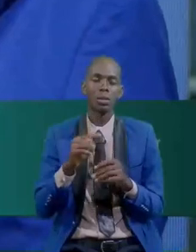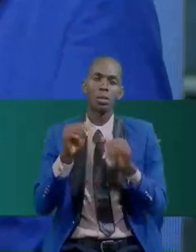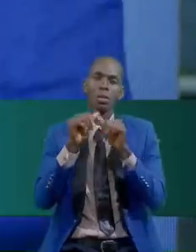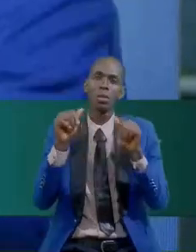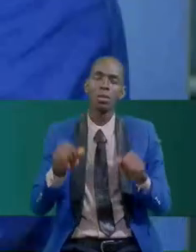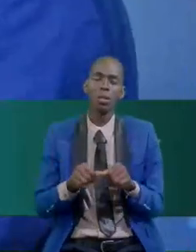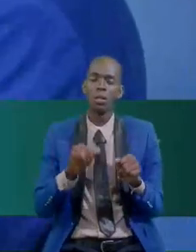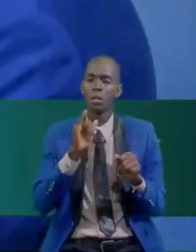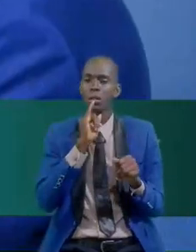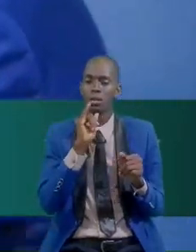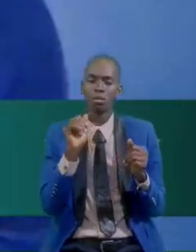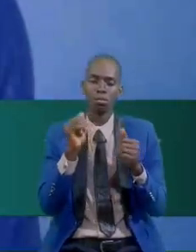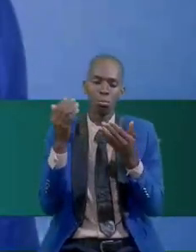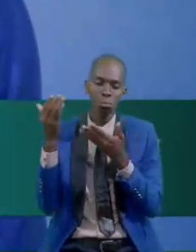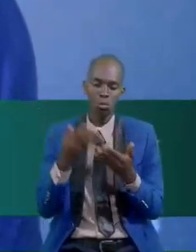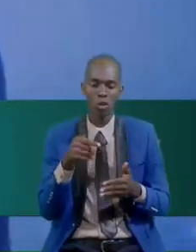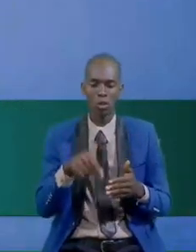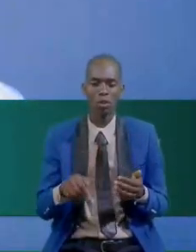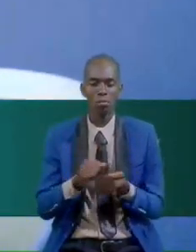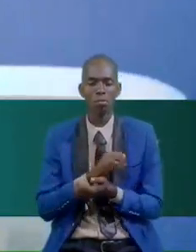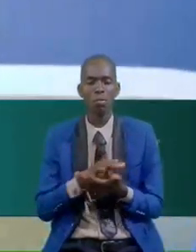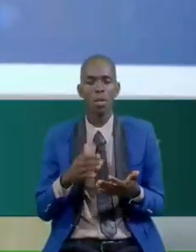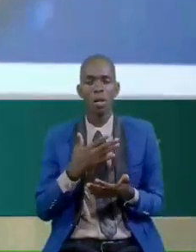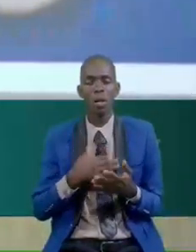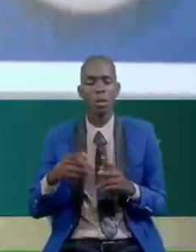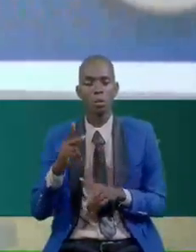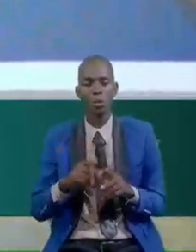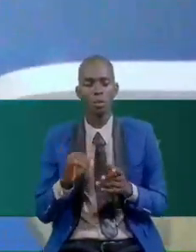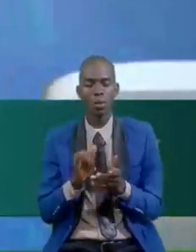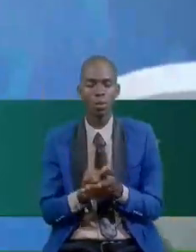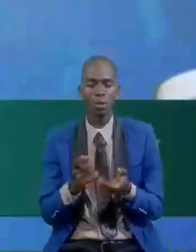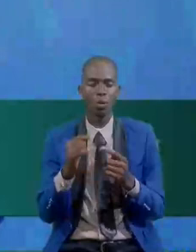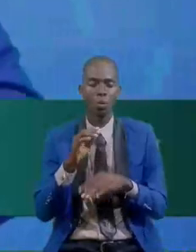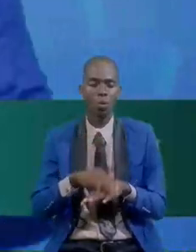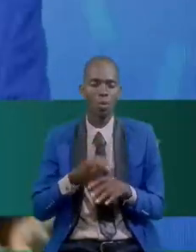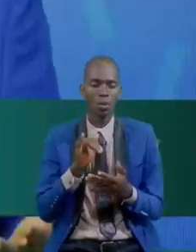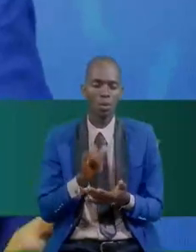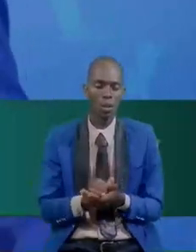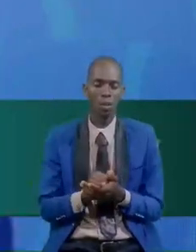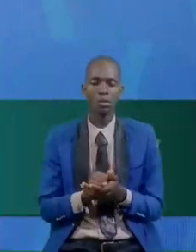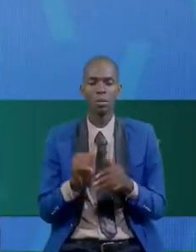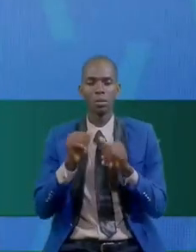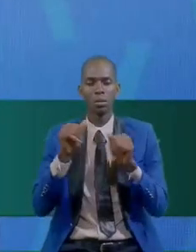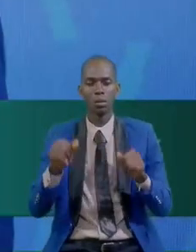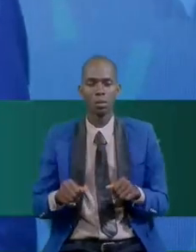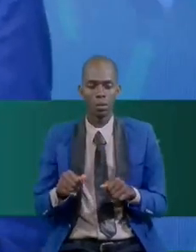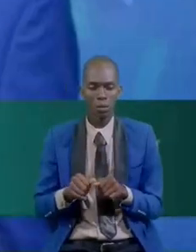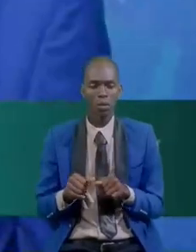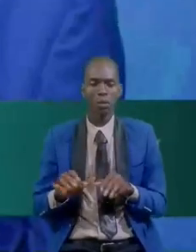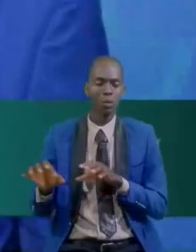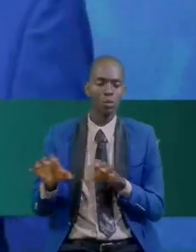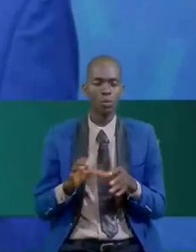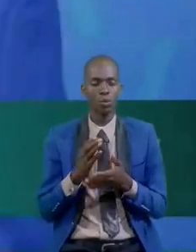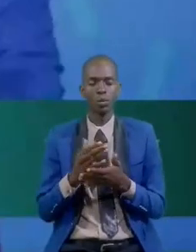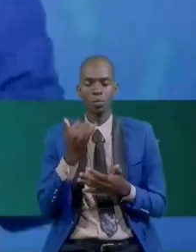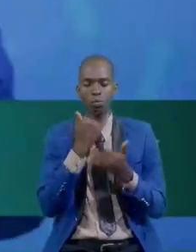Et nous pouvons voir que l'autel est renversé. Et ceux qui viennent sur cet autel, en s'appuyant sur l'autel, faisant